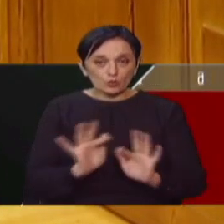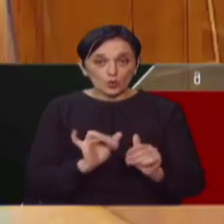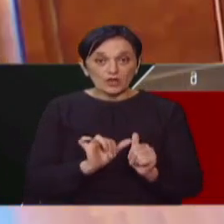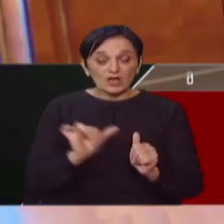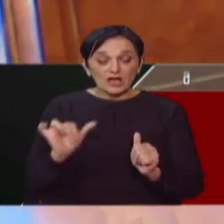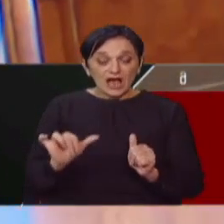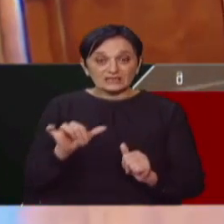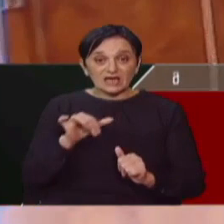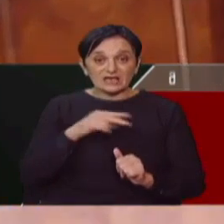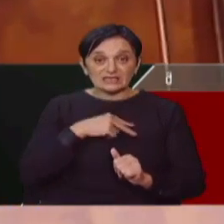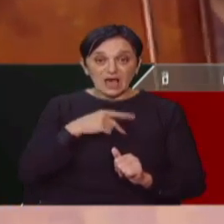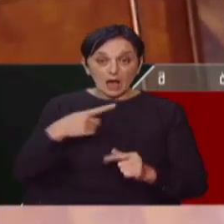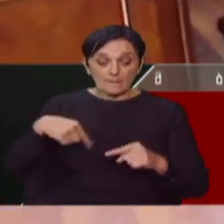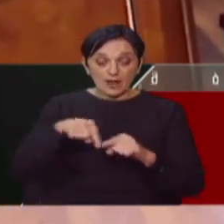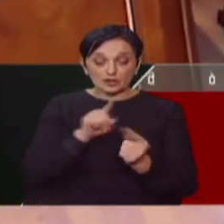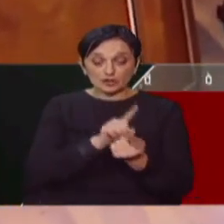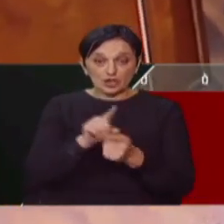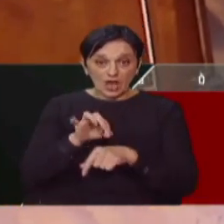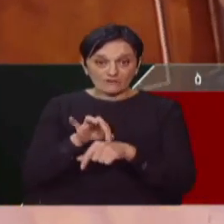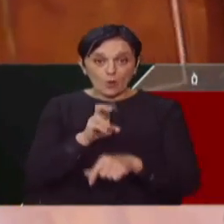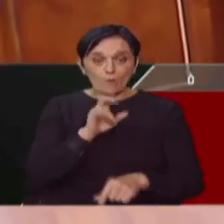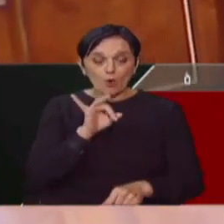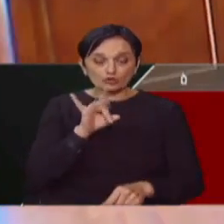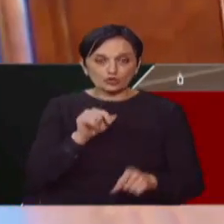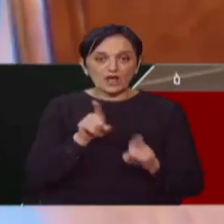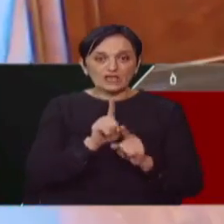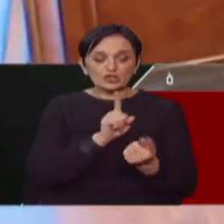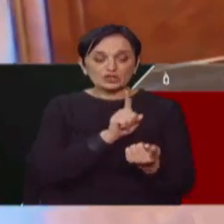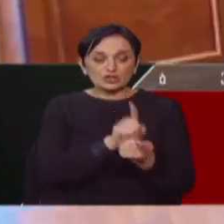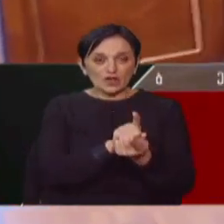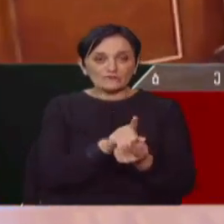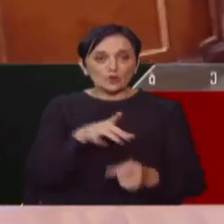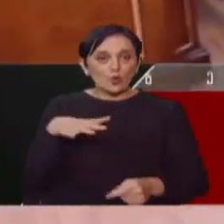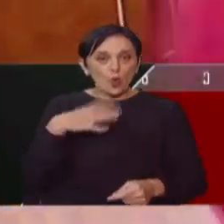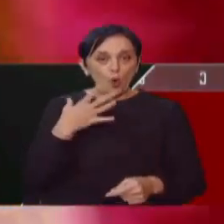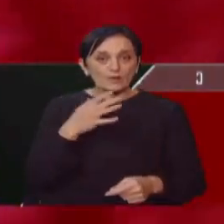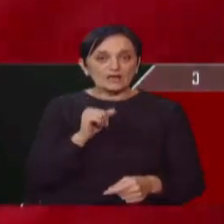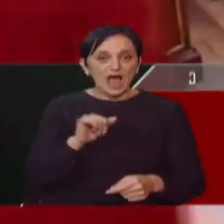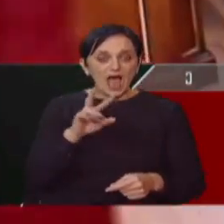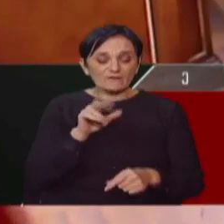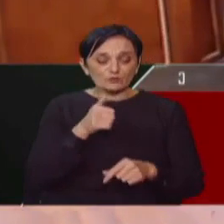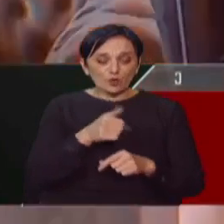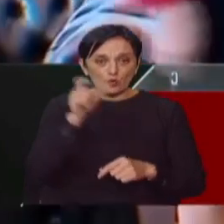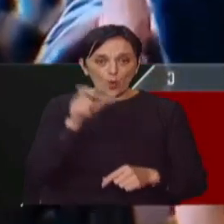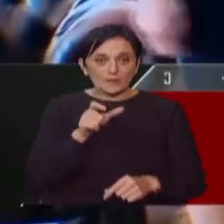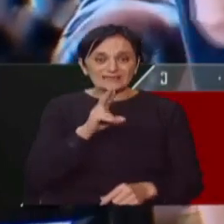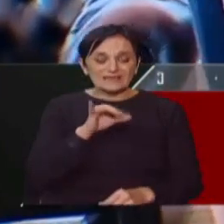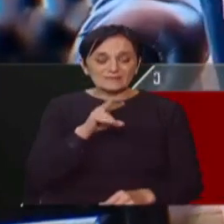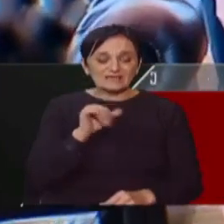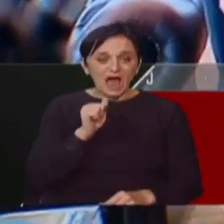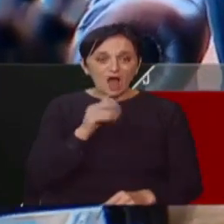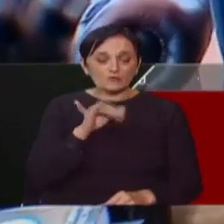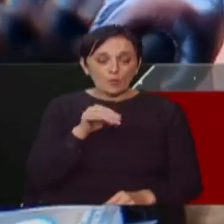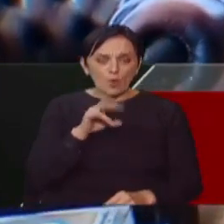გარდა საკანონმდებლო ორგანოში გამართული შეხვედრებისა, დღეს მაკა ბოჭორიშვილი ასევე შეხვდა ყოფილ ევროკომისარს დიმიტრი ავრამოპოლოს,